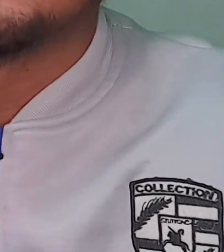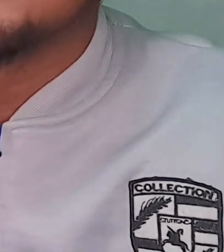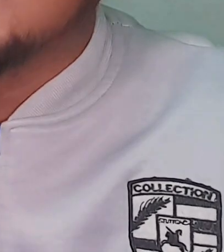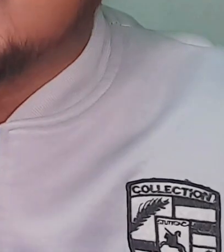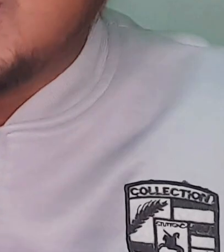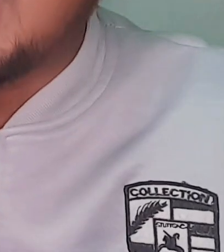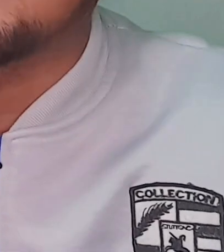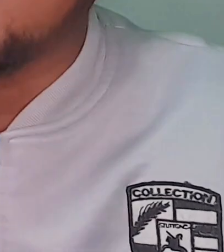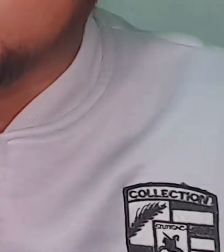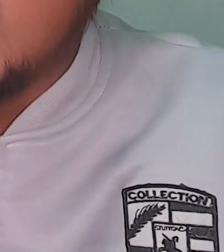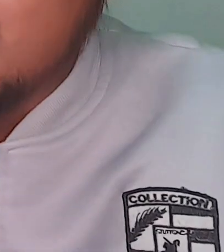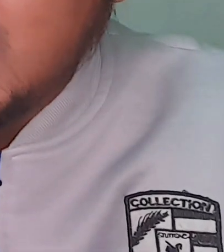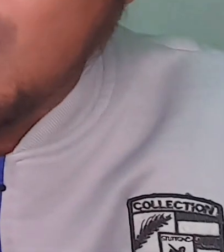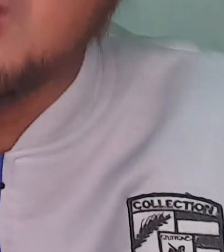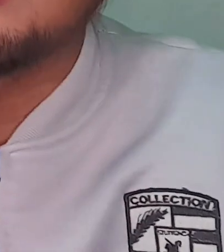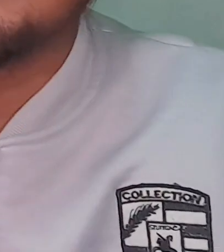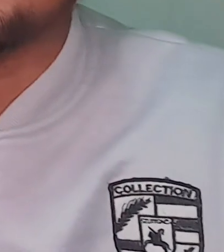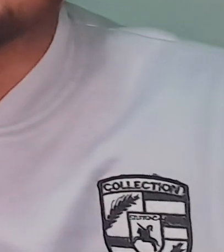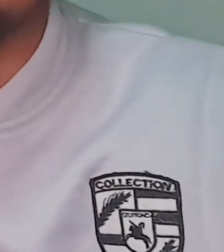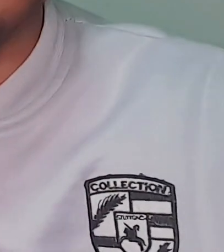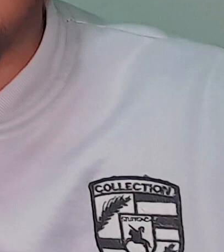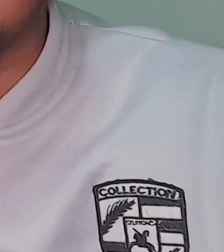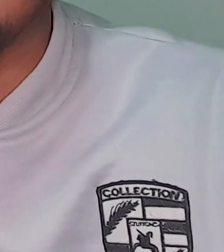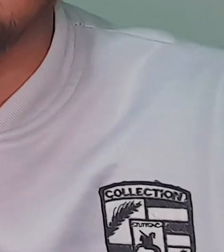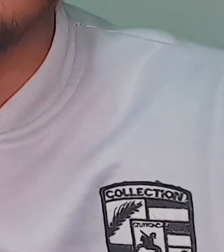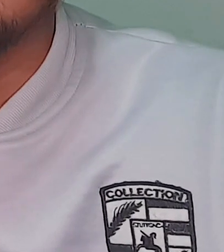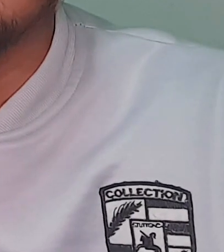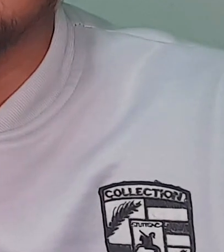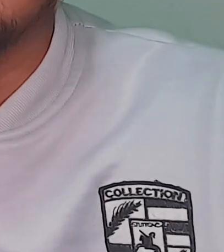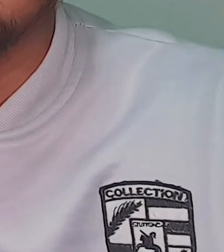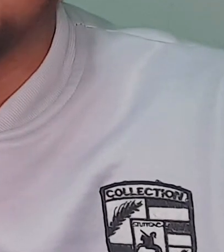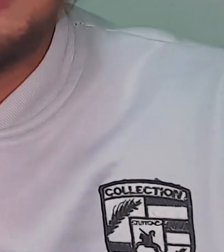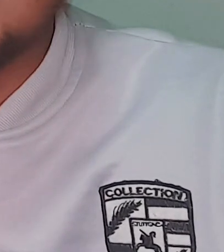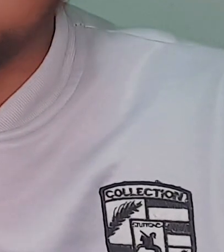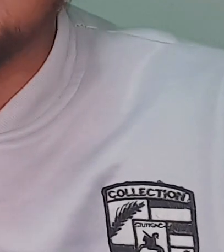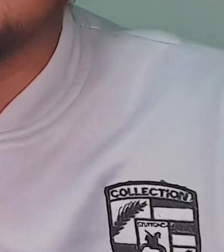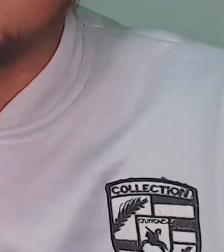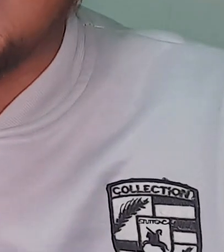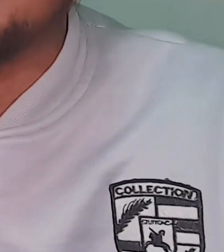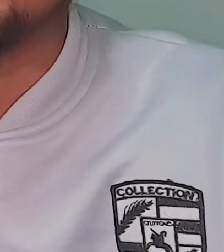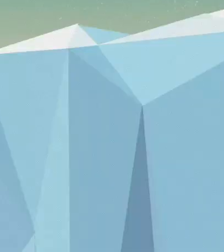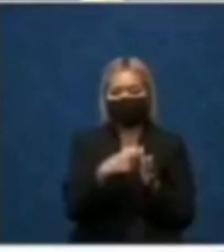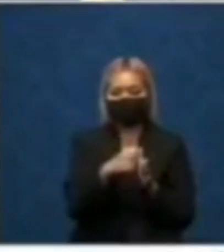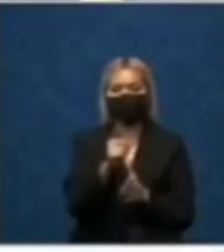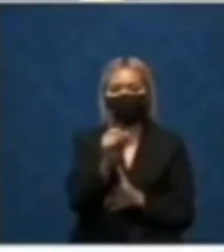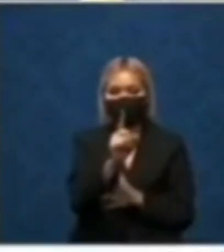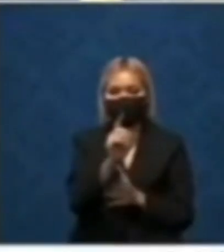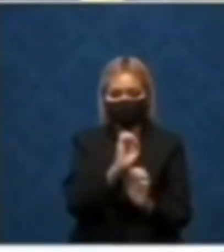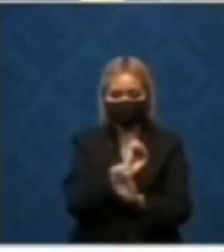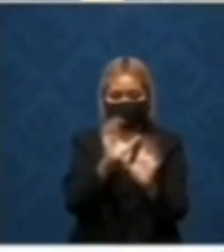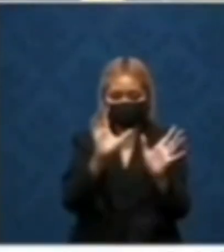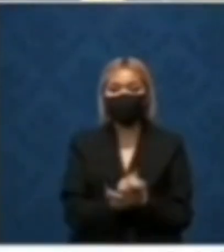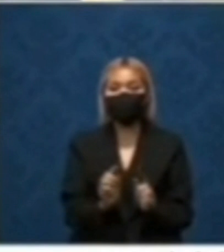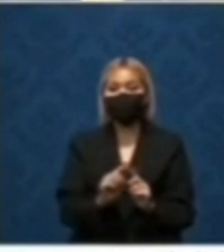ยยังไงก็ตกอยู่ในมือของรัฐบาลชุดนี้อยู่แล้วพระเจ้าช่วยเดี๋ยวผู้ชมครับ แต่อะไรก็ตาม